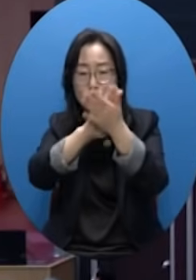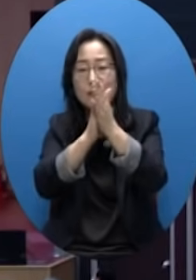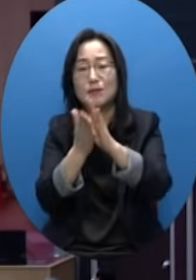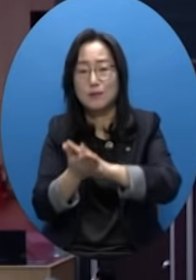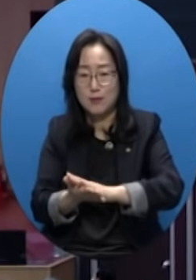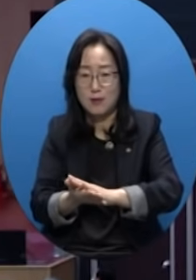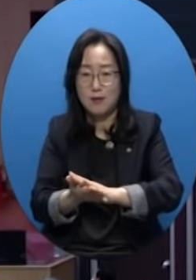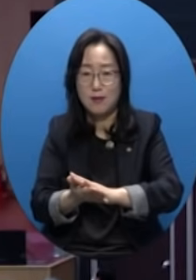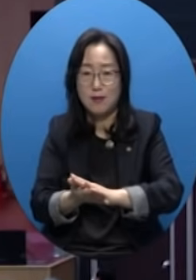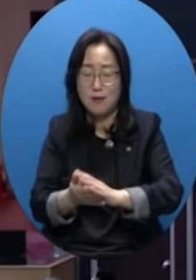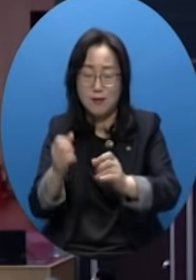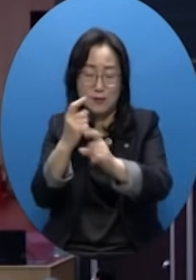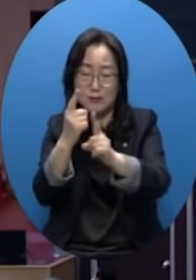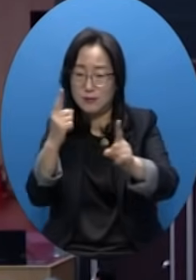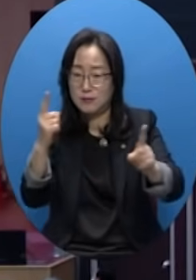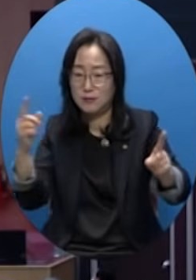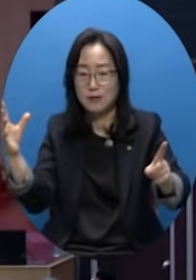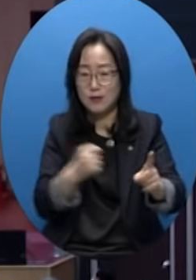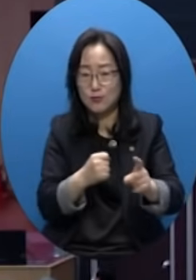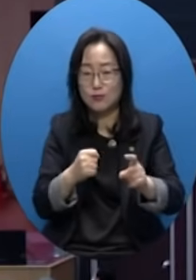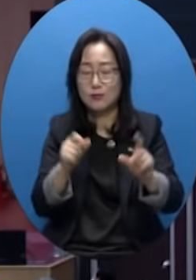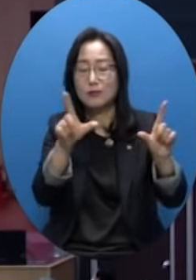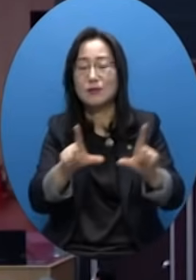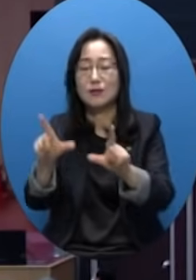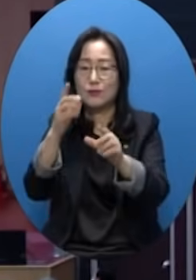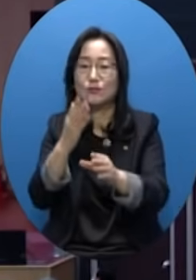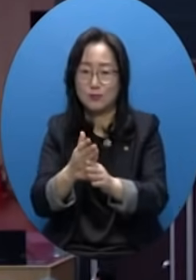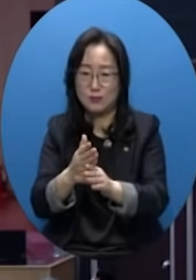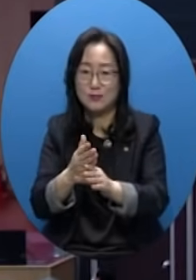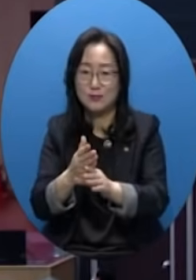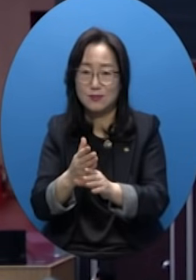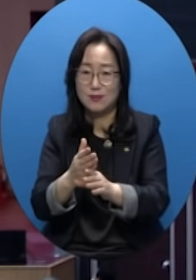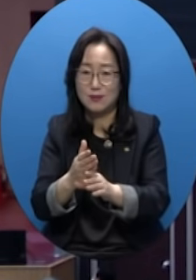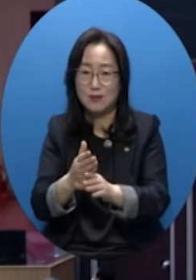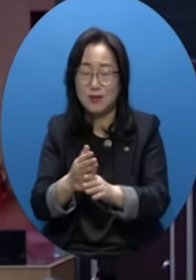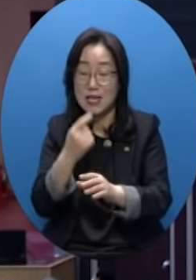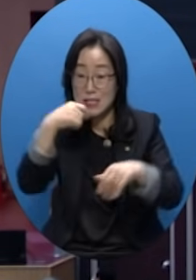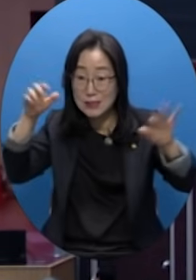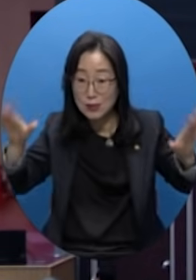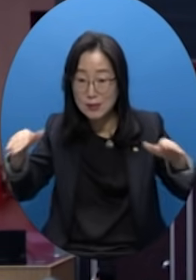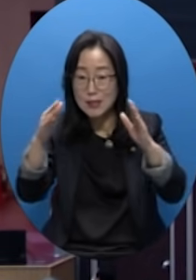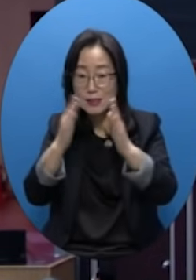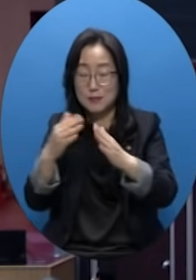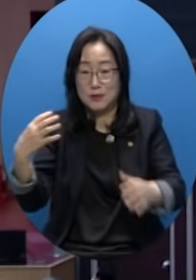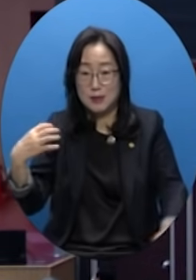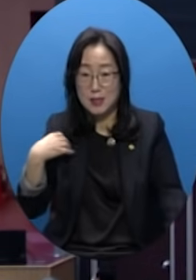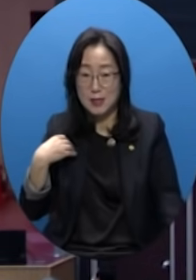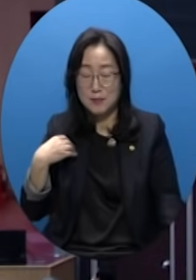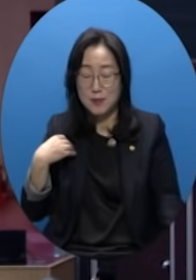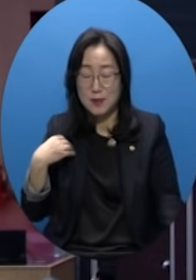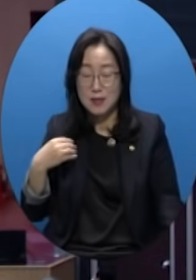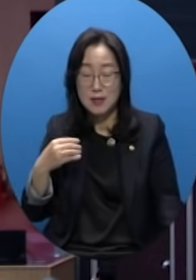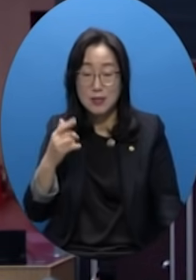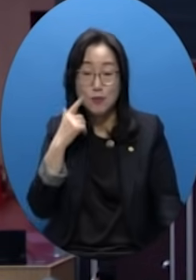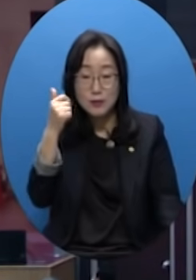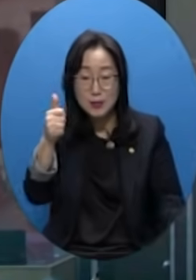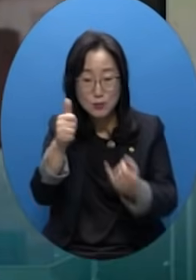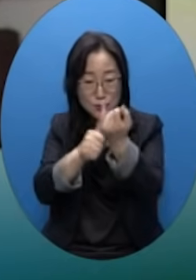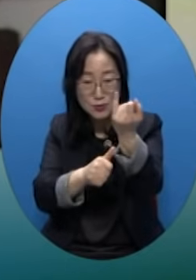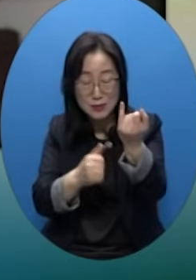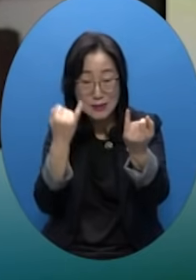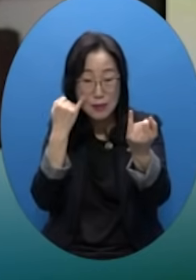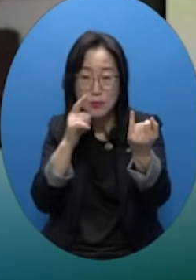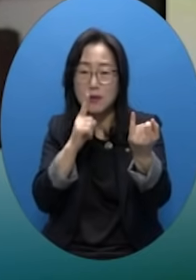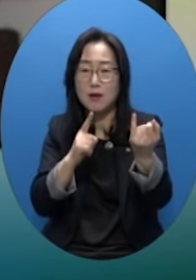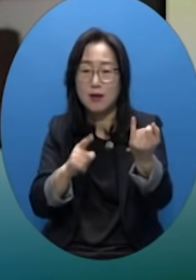모두 널 위해 찌고 승리의 삶을 살아보고 있는 것입니다 천 3집을 책임지고 있는 우리 키며 원장 사모님은 말씀합니다